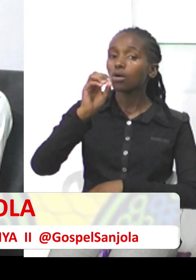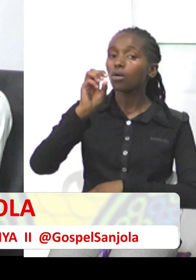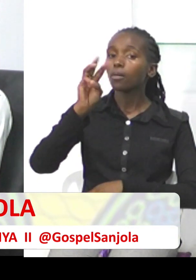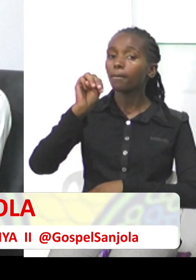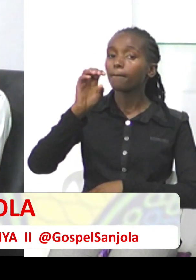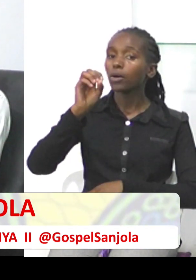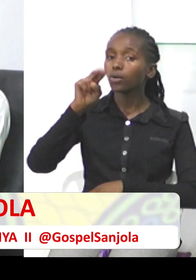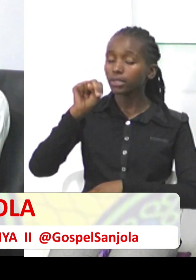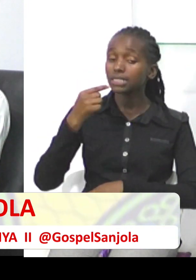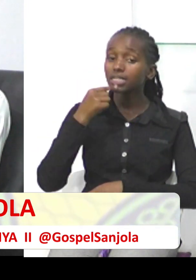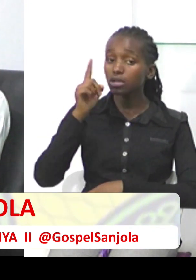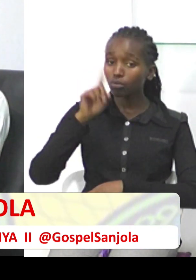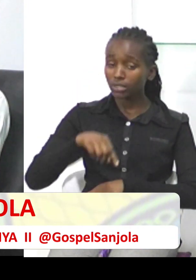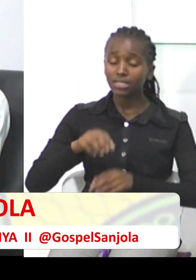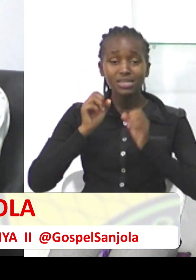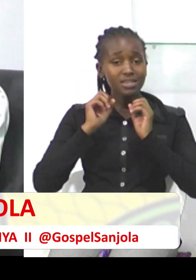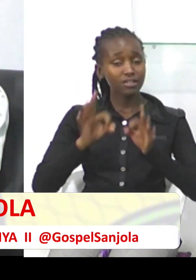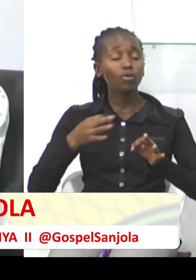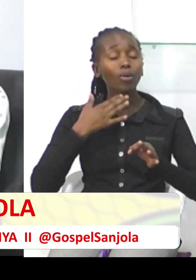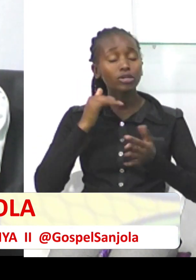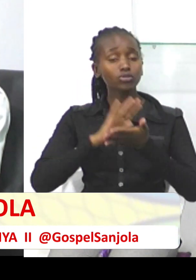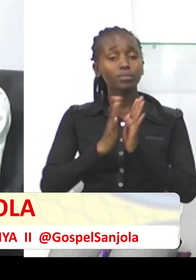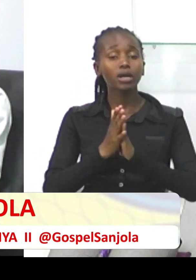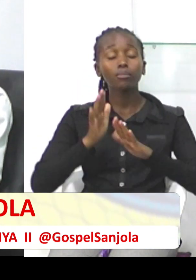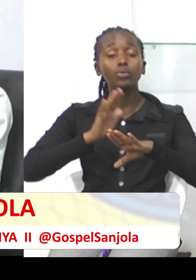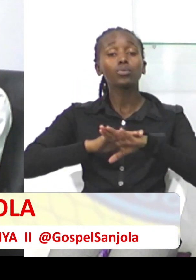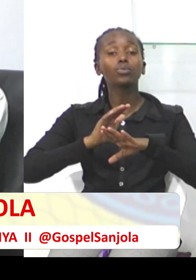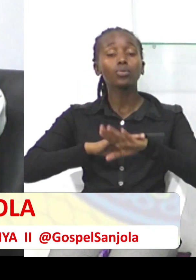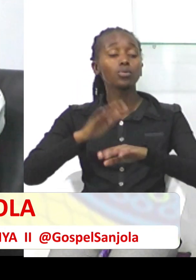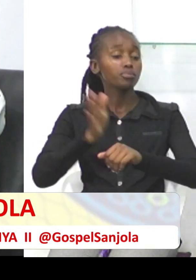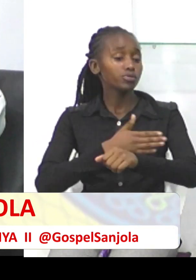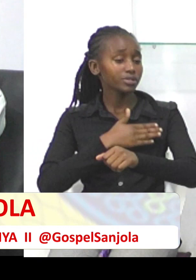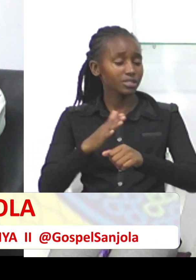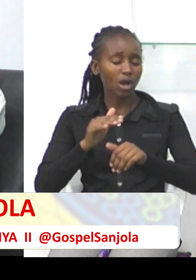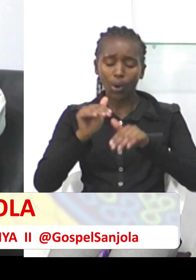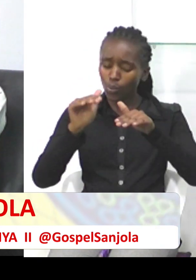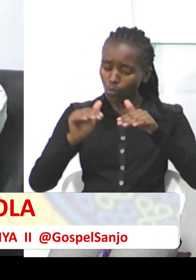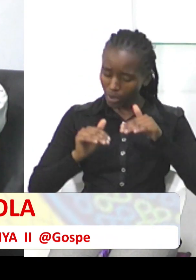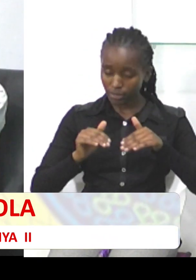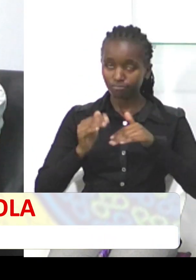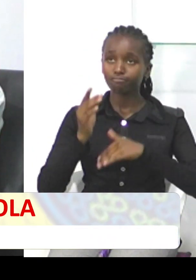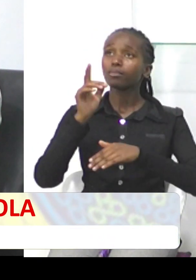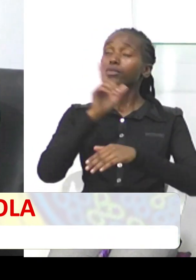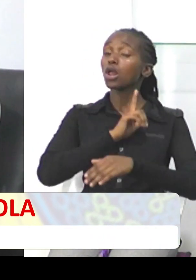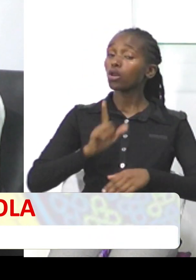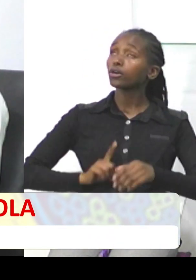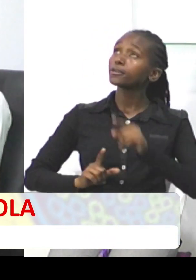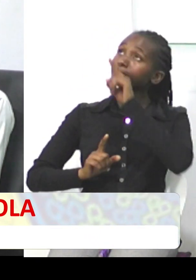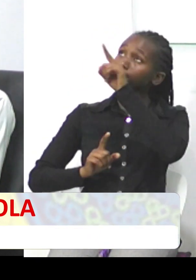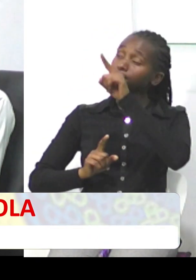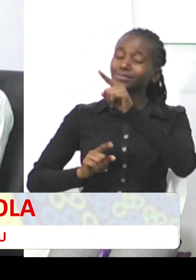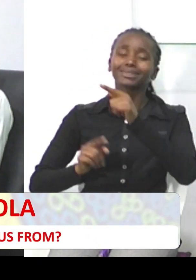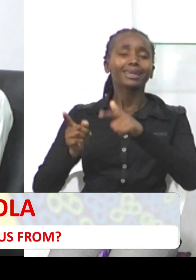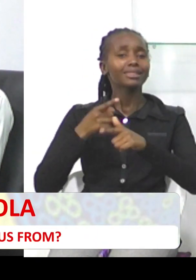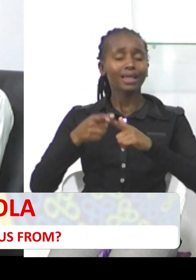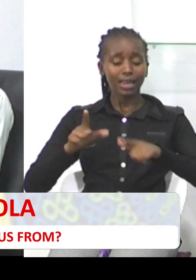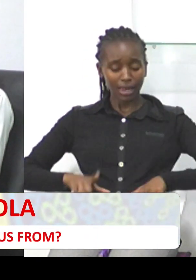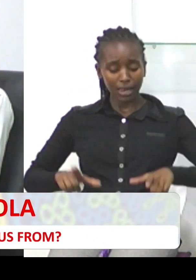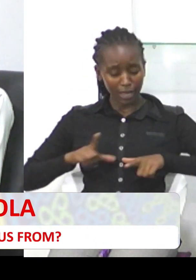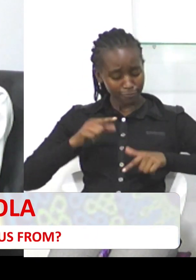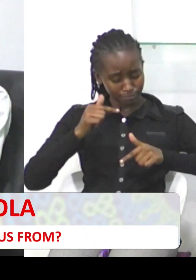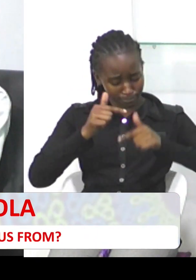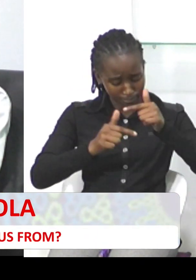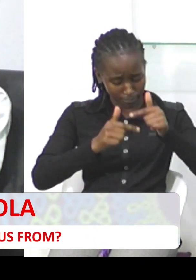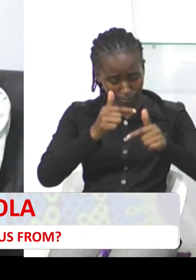kwamba ukitaka kuwa mwimbaji mzuri, as you sing, wait upon the Lord, do something with your life. Yes.